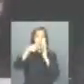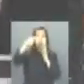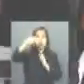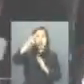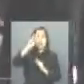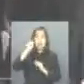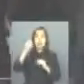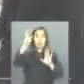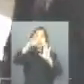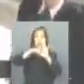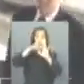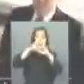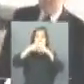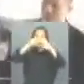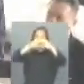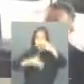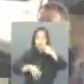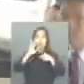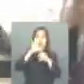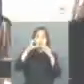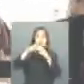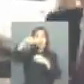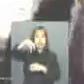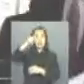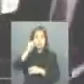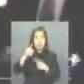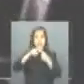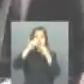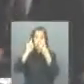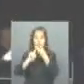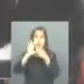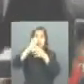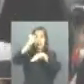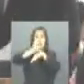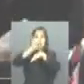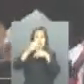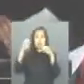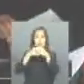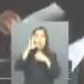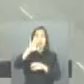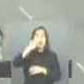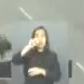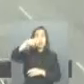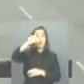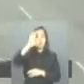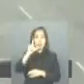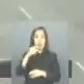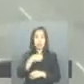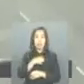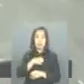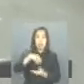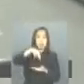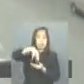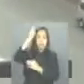บัญชีรายชื่อพรรคเพื่อไทยและแกนนำนปช.ระบุว่าแกนนำนปช.เตรียมแถลงข่าวเพื่อย้ำกับกลุ่มนปช.